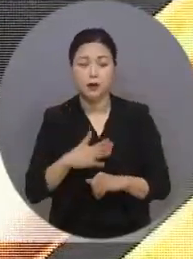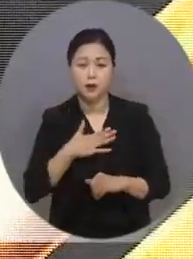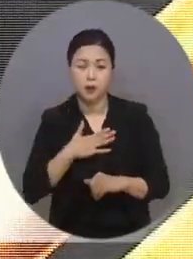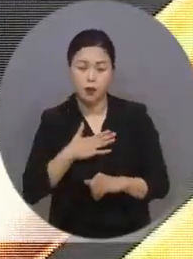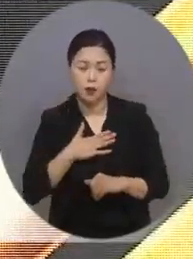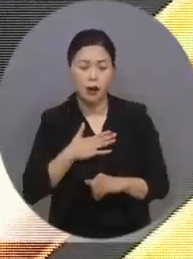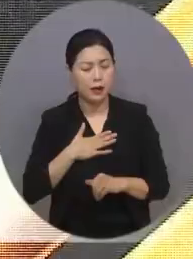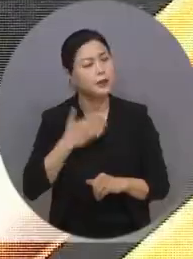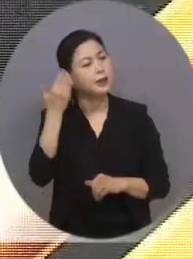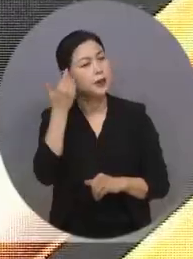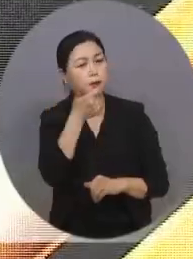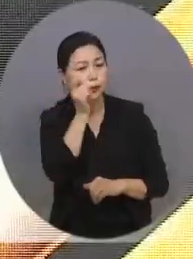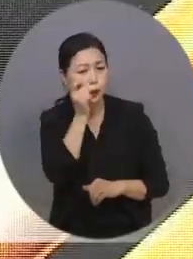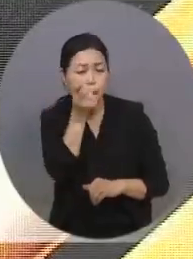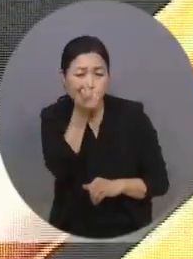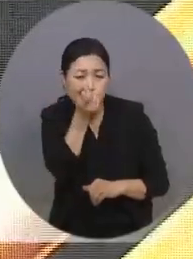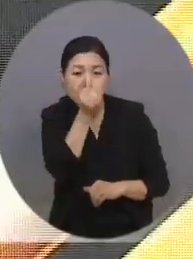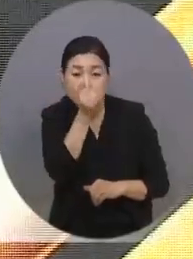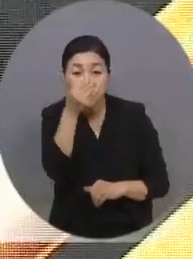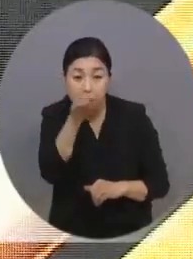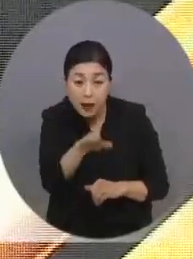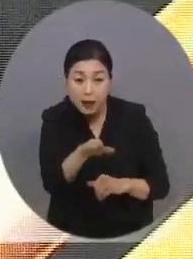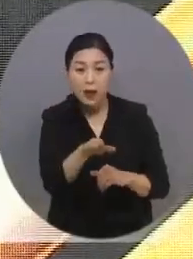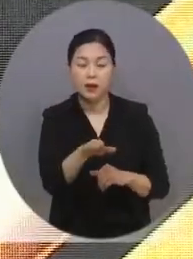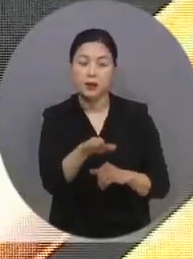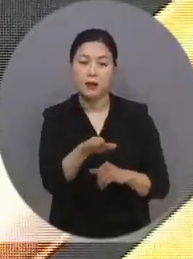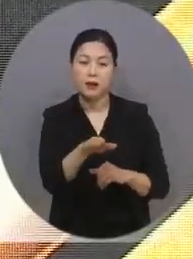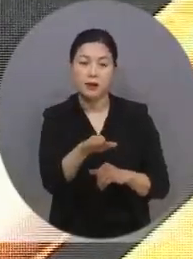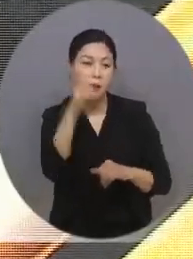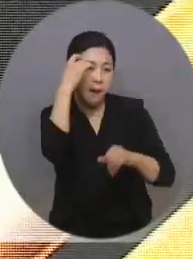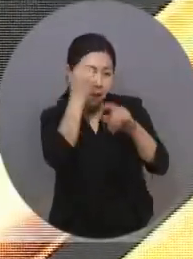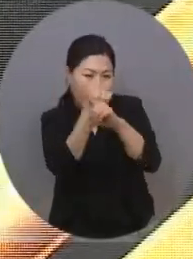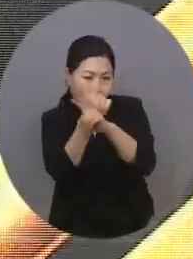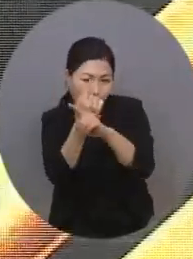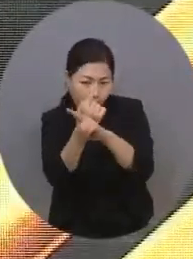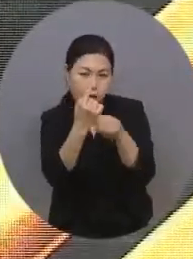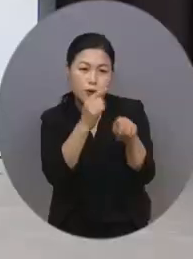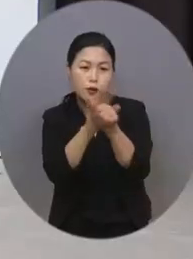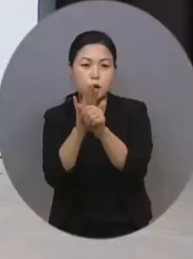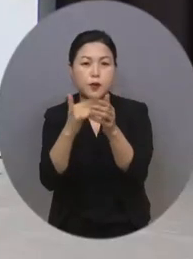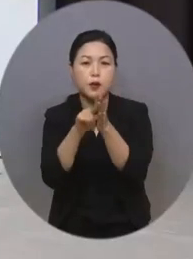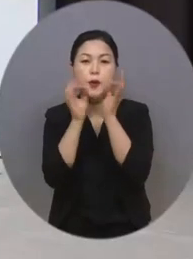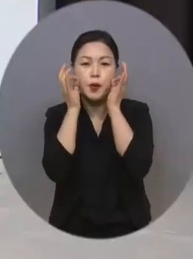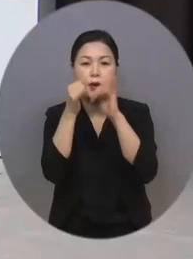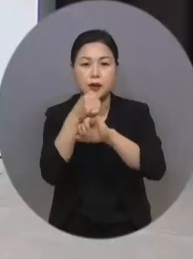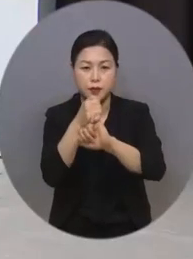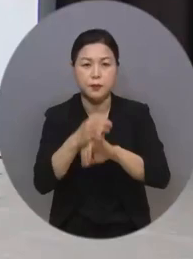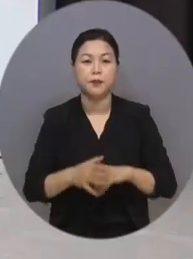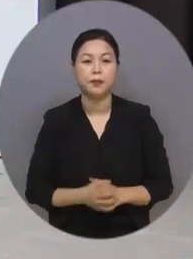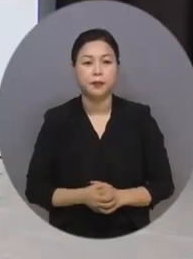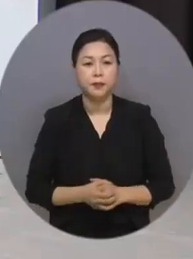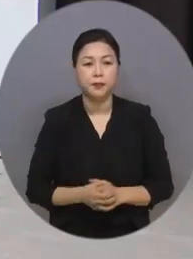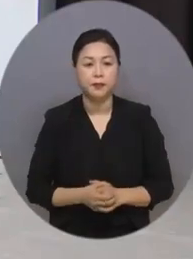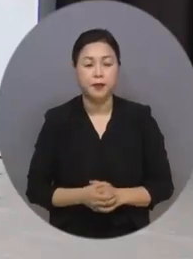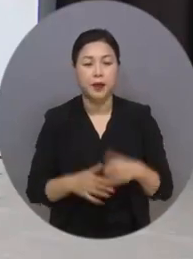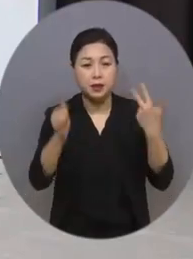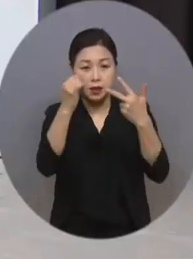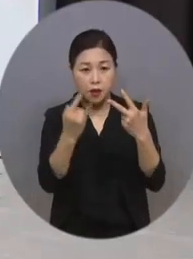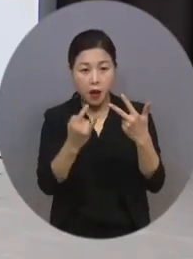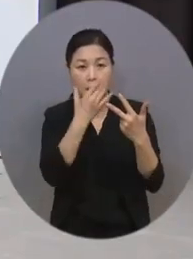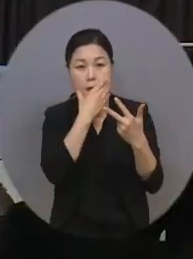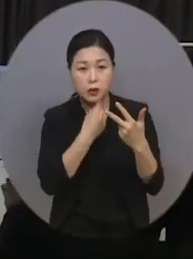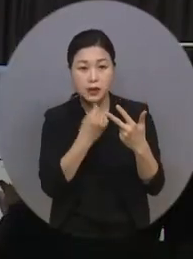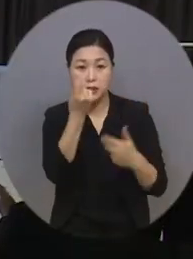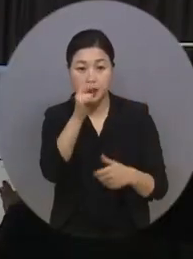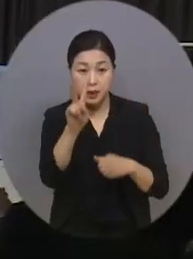미약합니다만은 이거를 꼭 만들어봐야겠다 그러한 정신으로 살아왔습니다. 제7회 대한민국 네, 복지TV 나눔